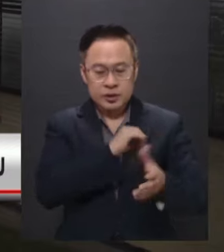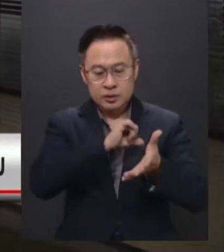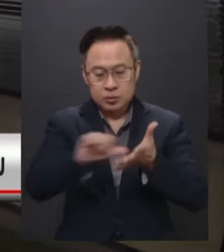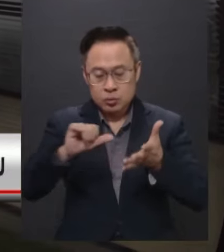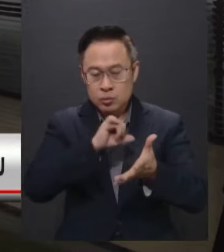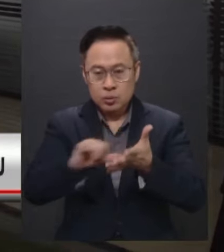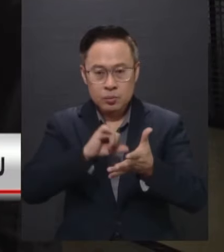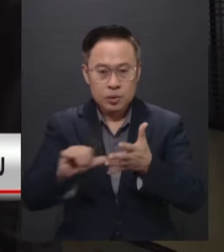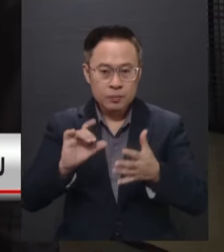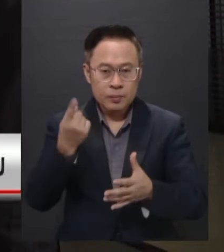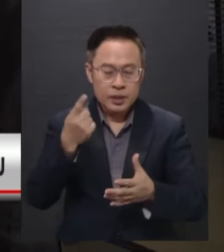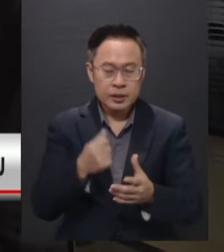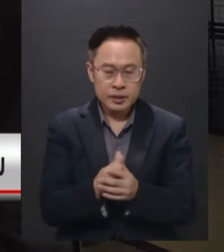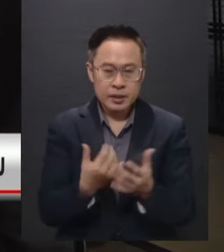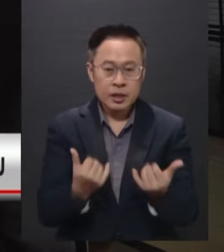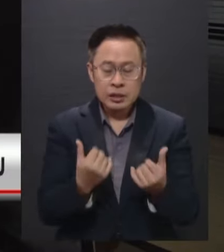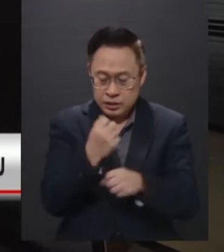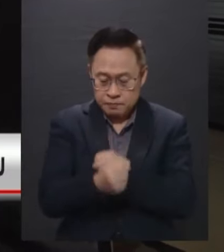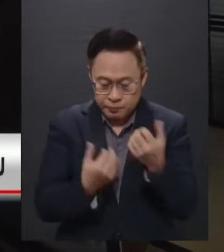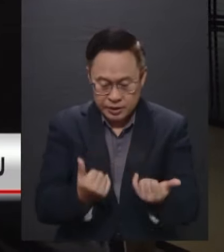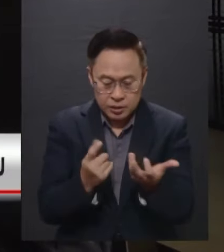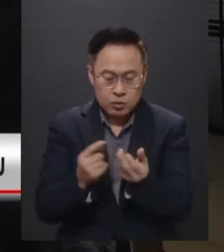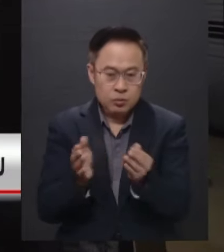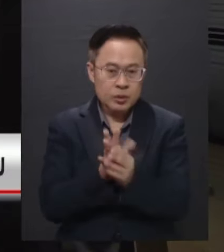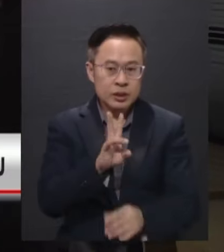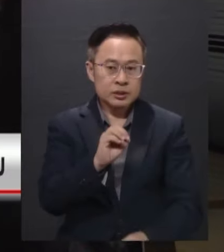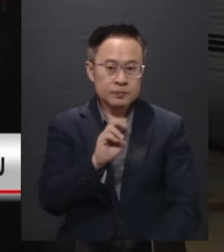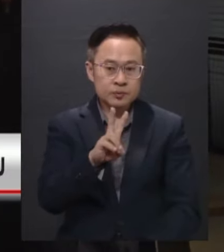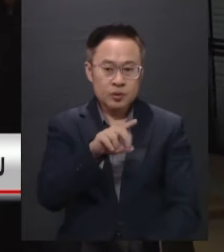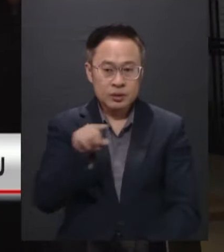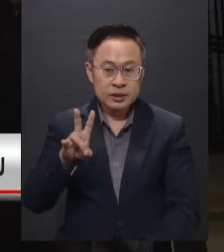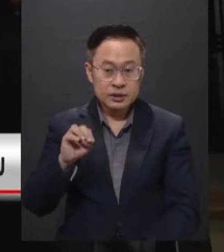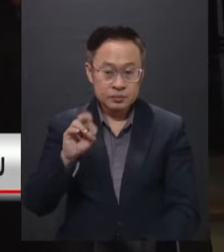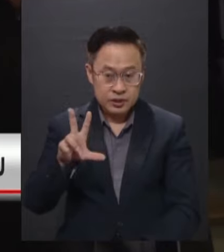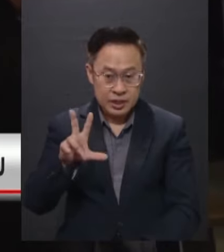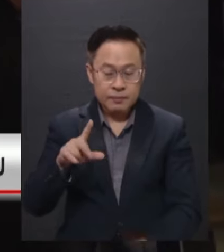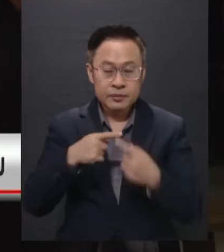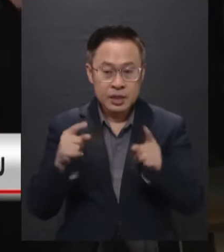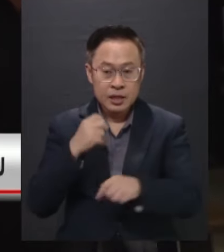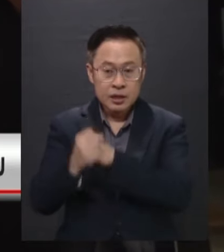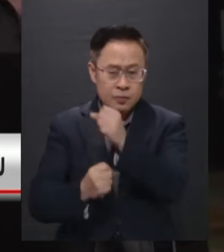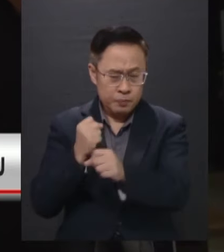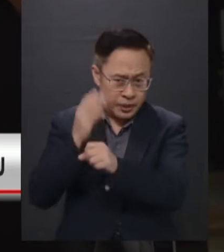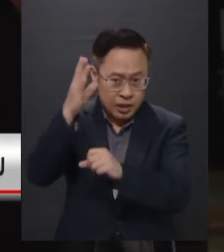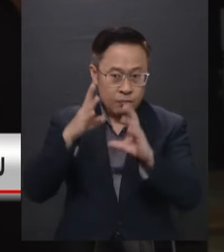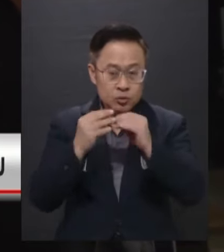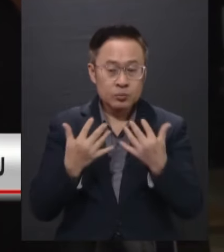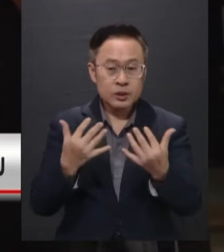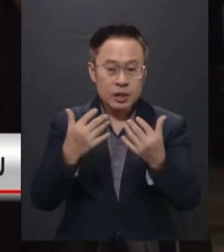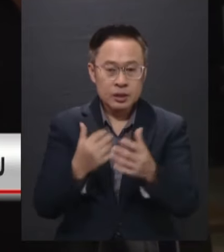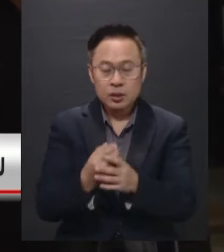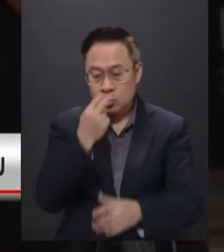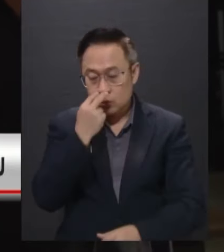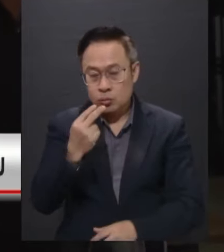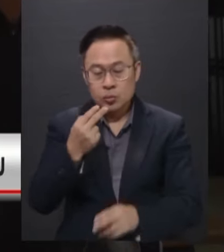ะมี72หรือมากที่สุดคือ73เสียงแต่ว่าประเด็นก็คือจะมีโหวตเตอร์มาใช้สิท